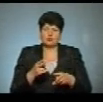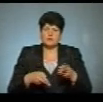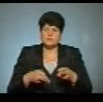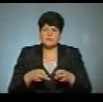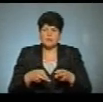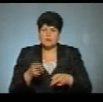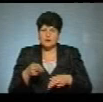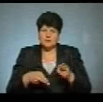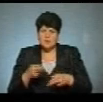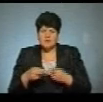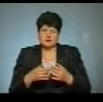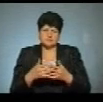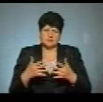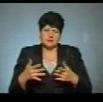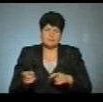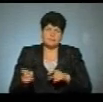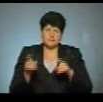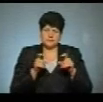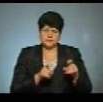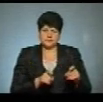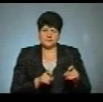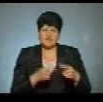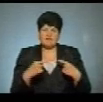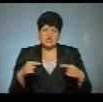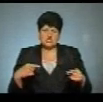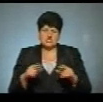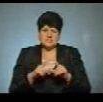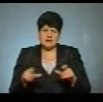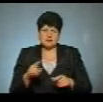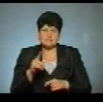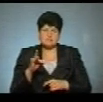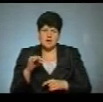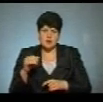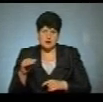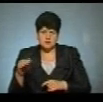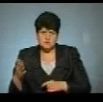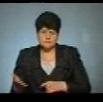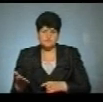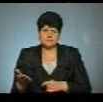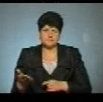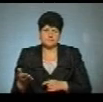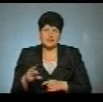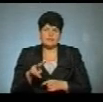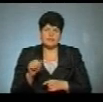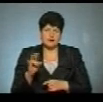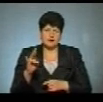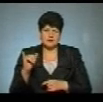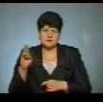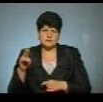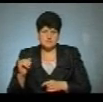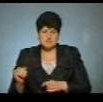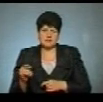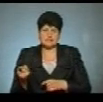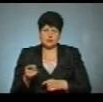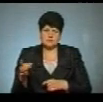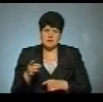втручань інших, госпіталізовуються в інші заклади, такі як Збаразька районна лікарня, Ланівецька районна лікарня,